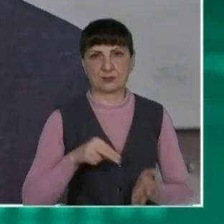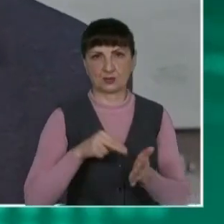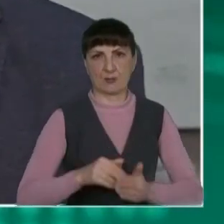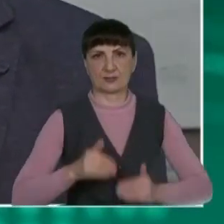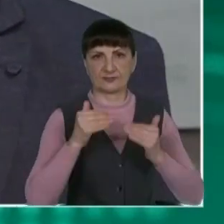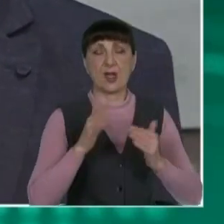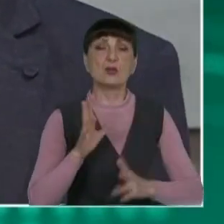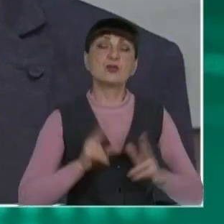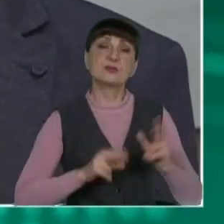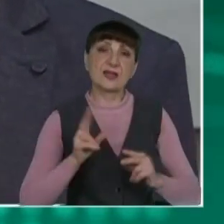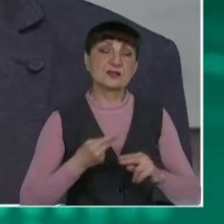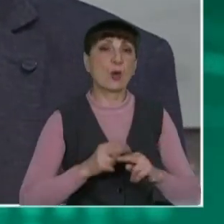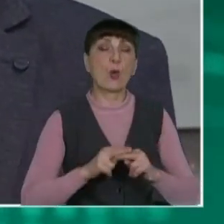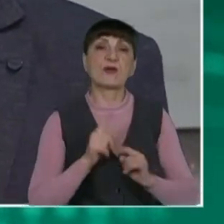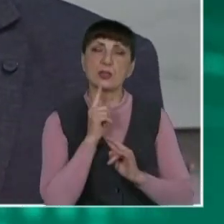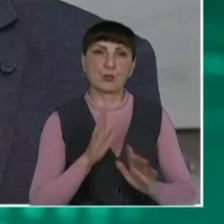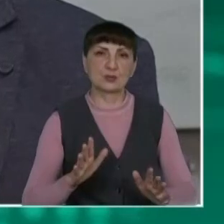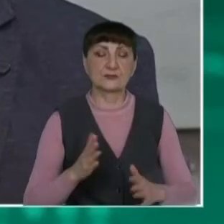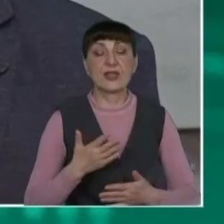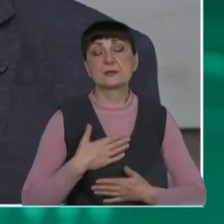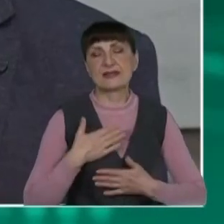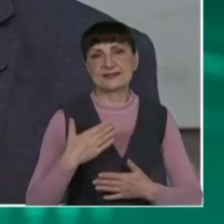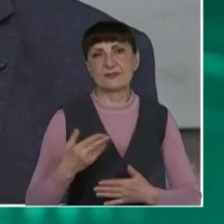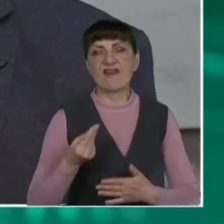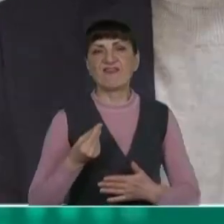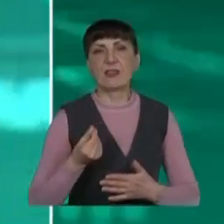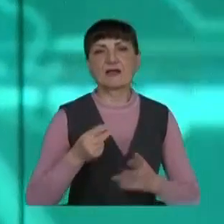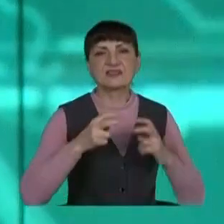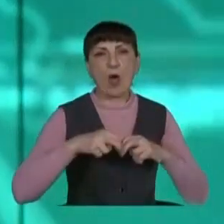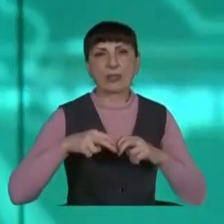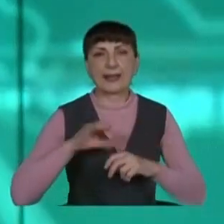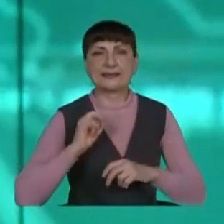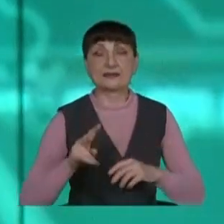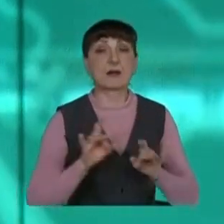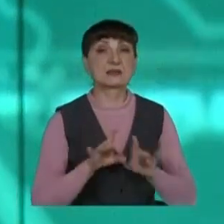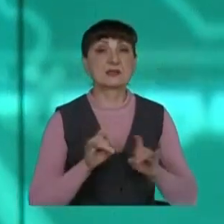Будем надеяться, что такого не произойдет. Спасибо. Финансовый аналитик Арман Бисимбаев